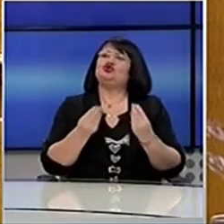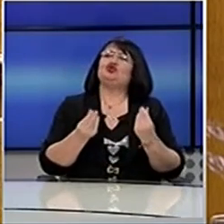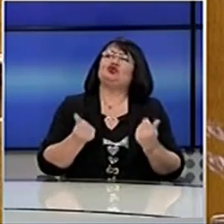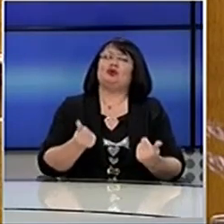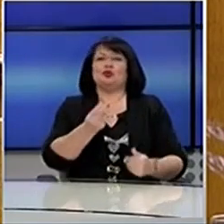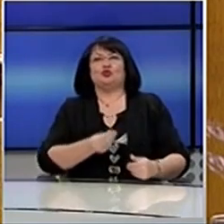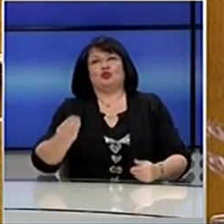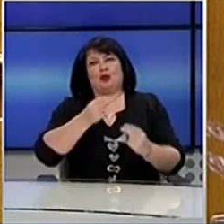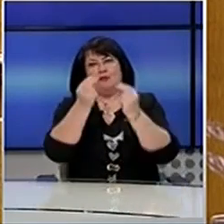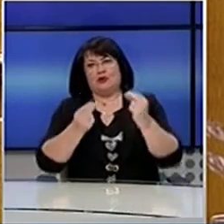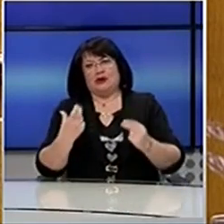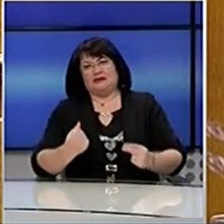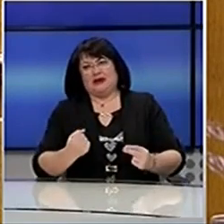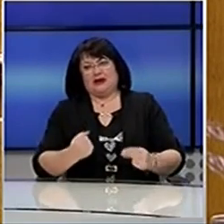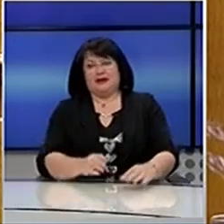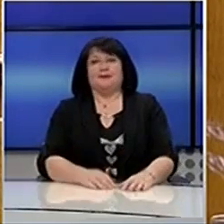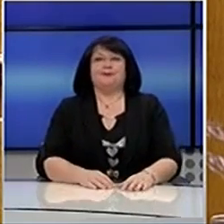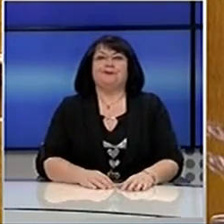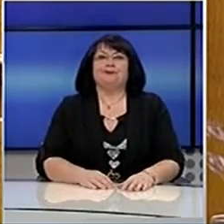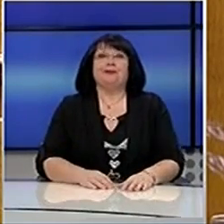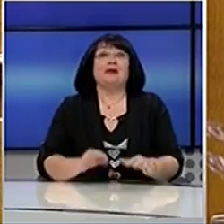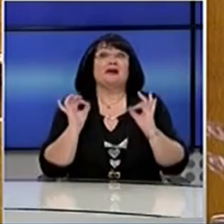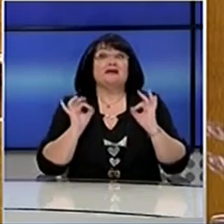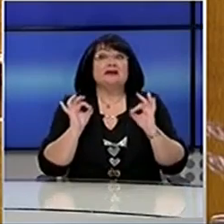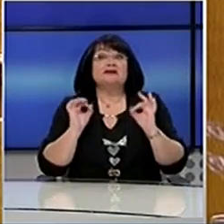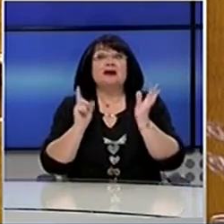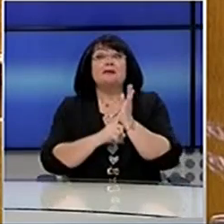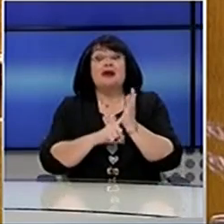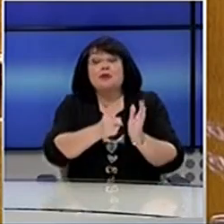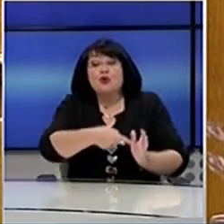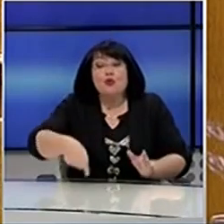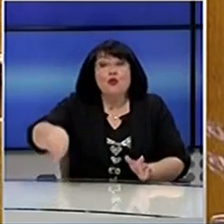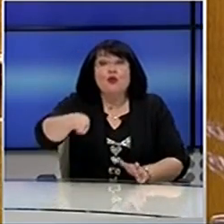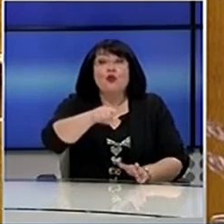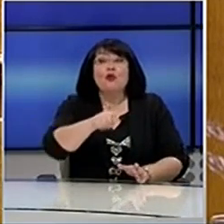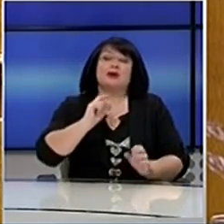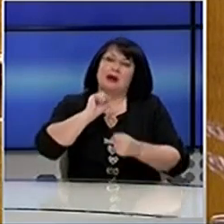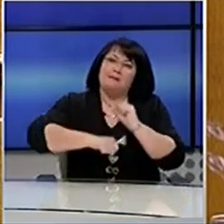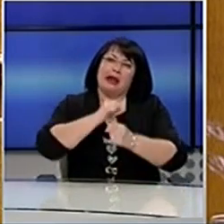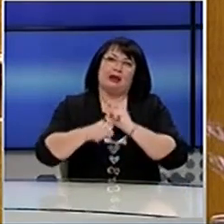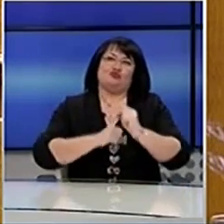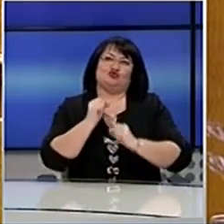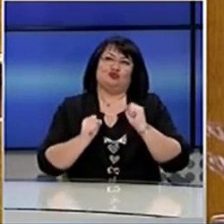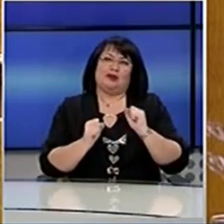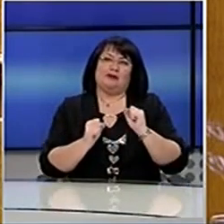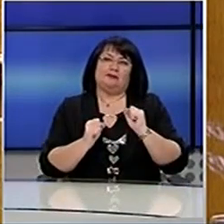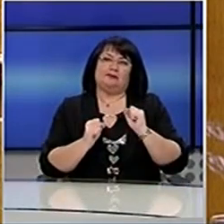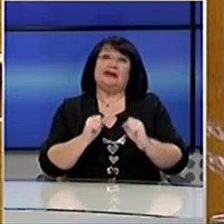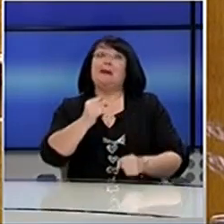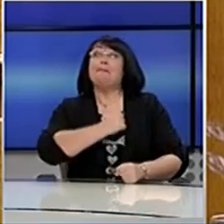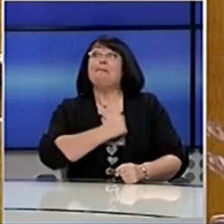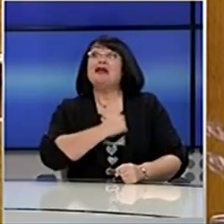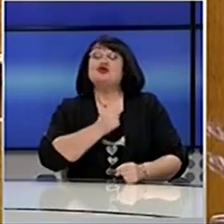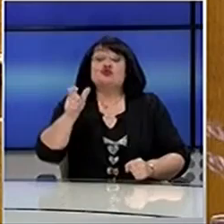ακόμα αποτελεσματικότερο. Και βέβαια θα πρέπει να δώσουμε όλοι έναν αγώνα, να πείσουμε την